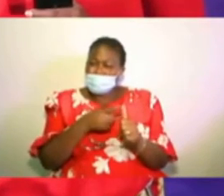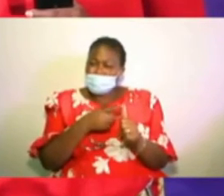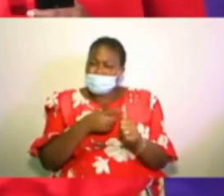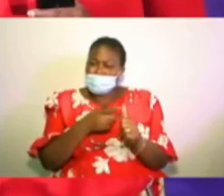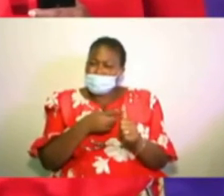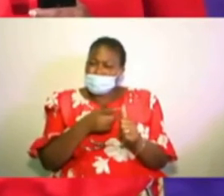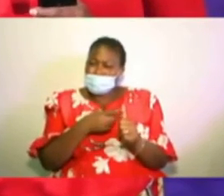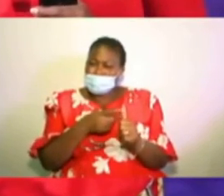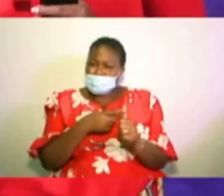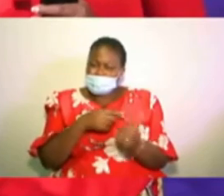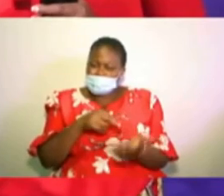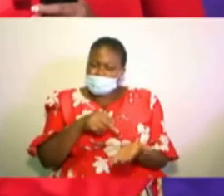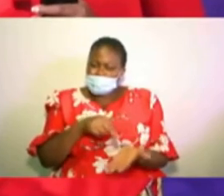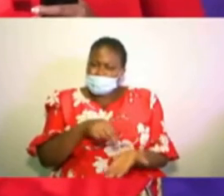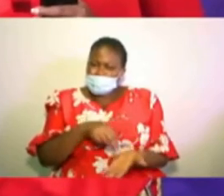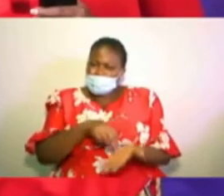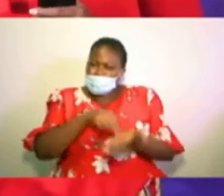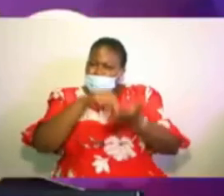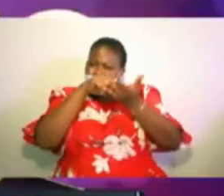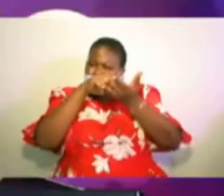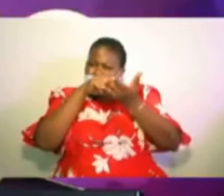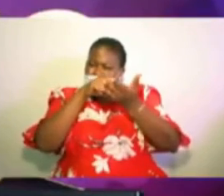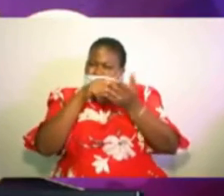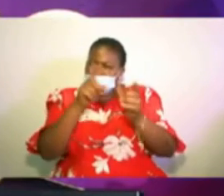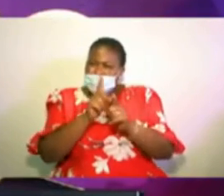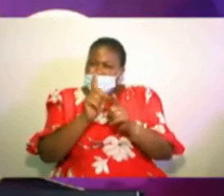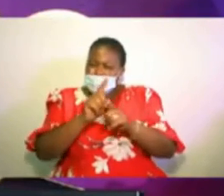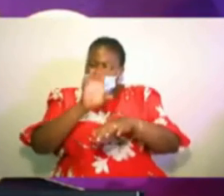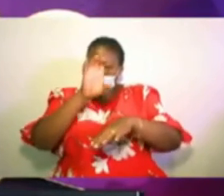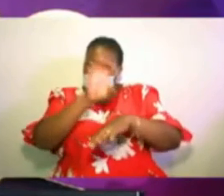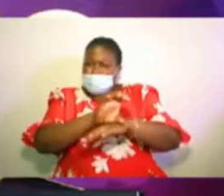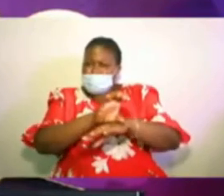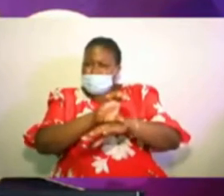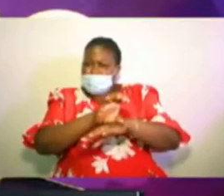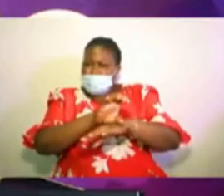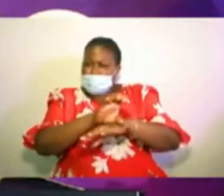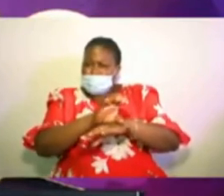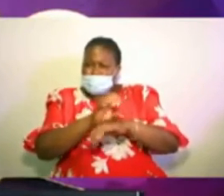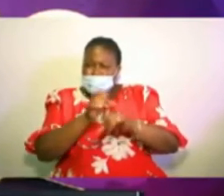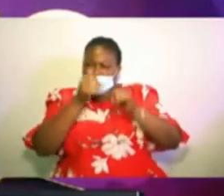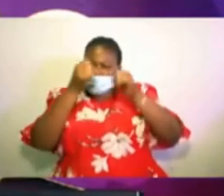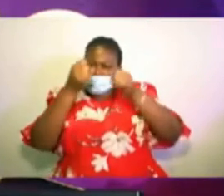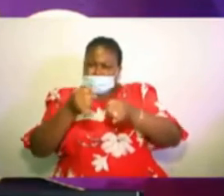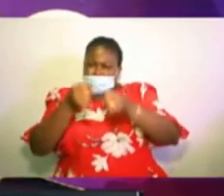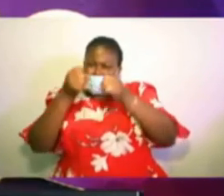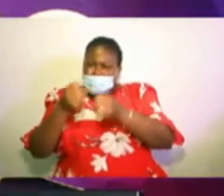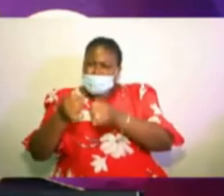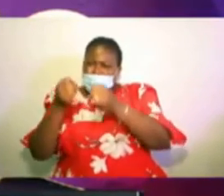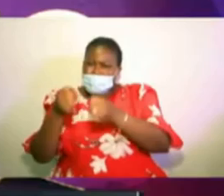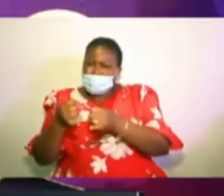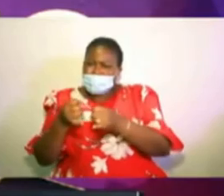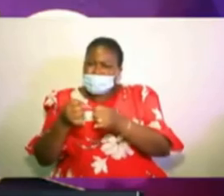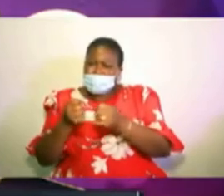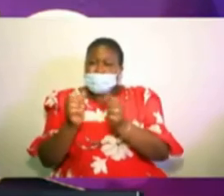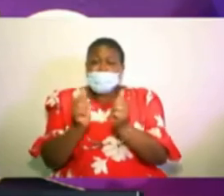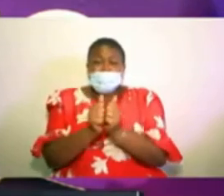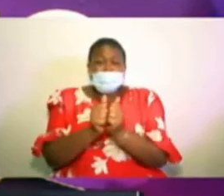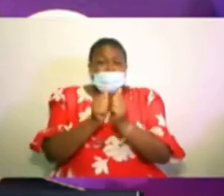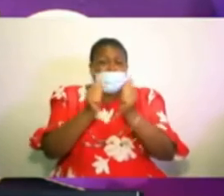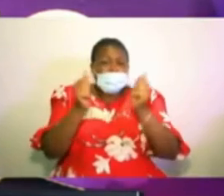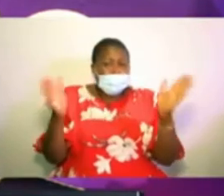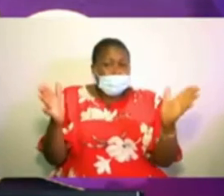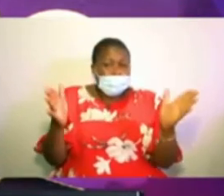both as individuals as well as corporate body, without the spirit. Et donc, la première étape